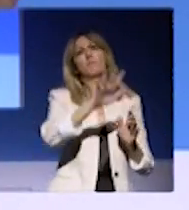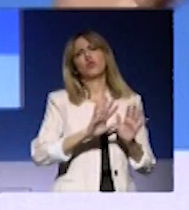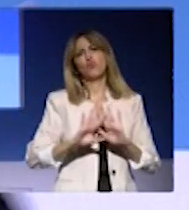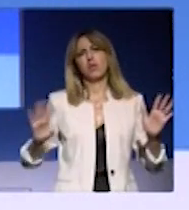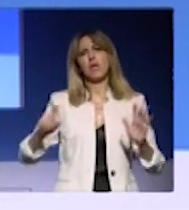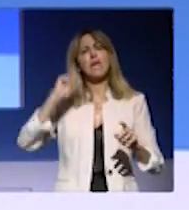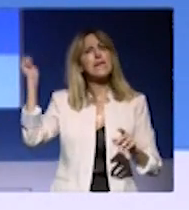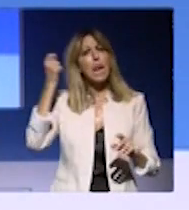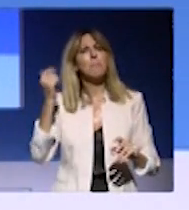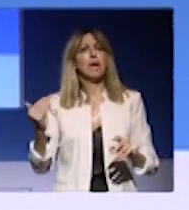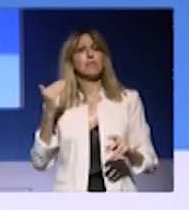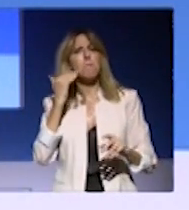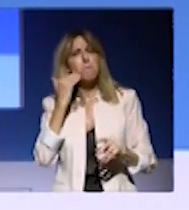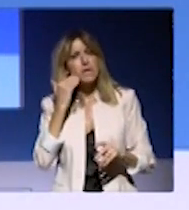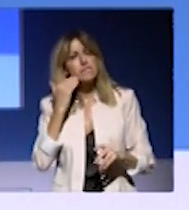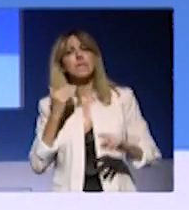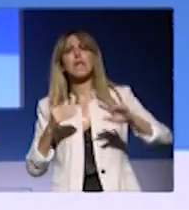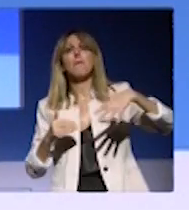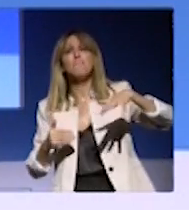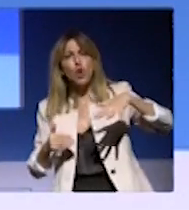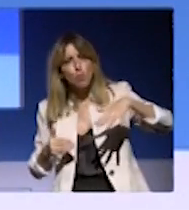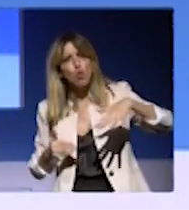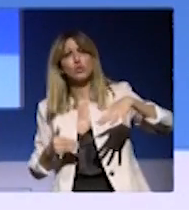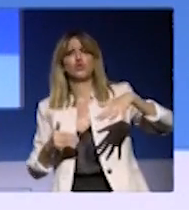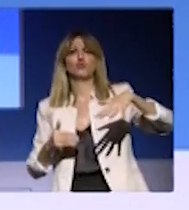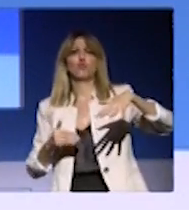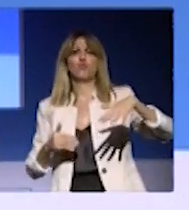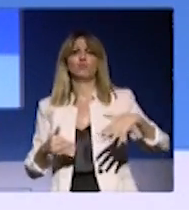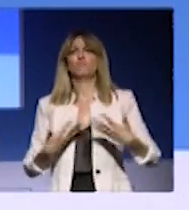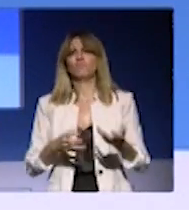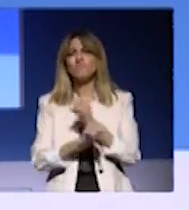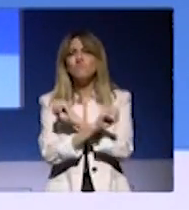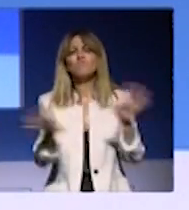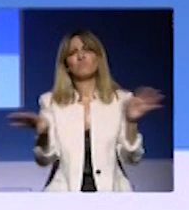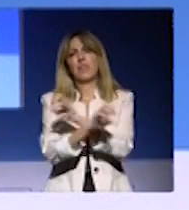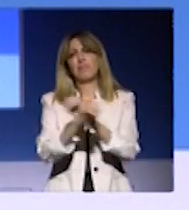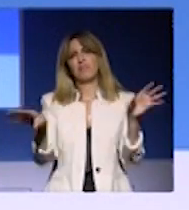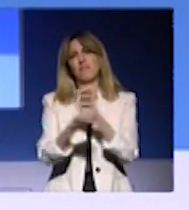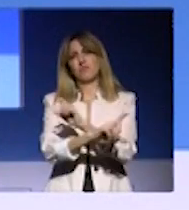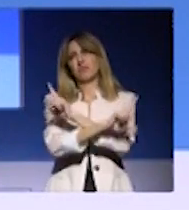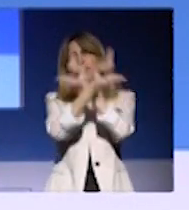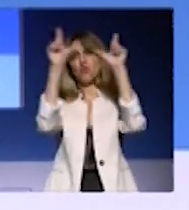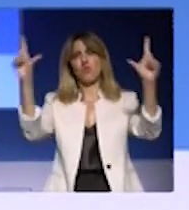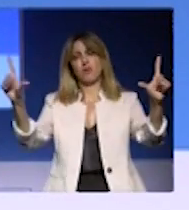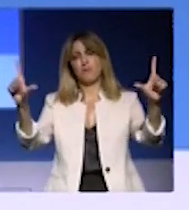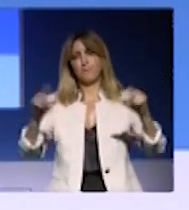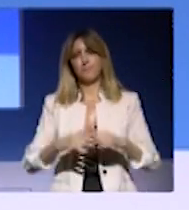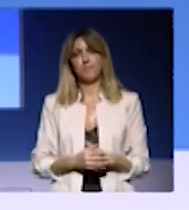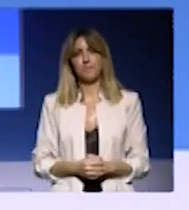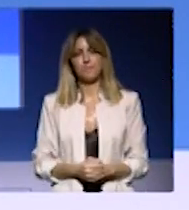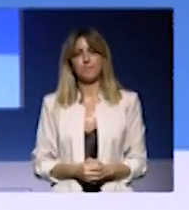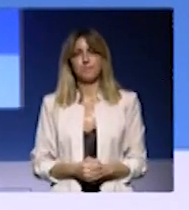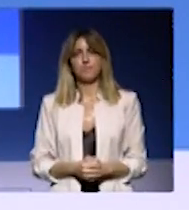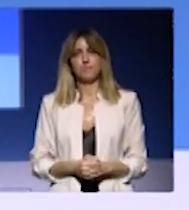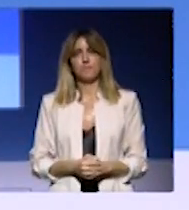Πελοπόννησο, γιατί όχι όλη την περιφέρεια της Πελοποννήσου την επόμενη μέρα. Και έχει εξαιρετικό ενδιαφέρον